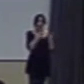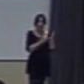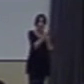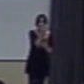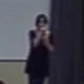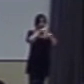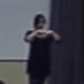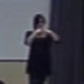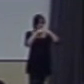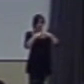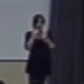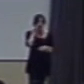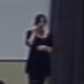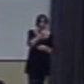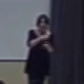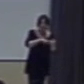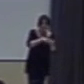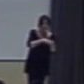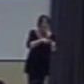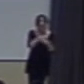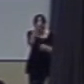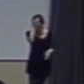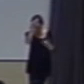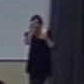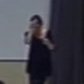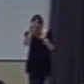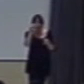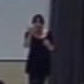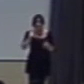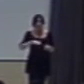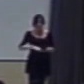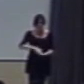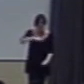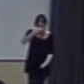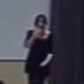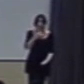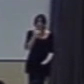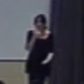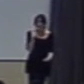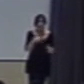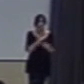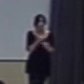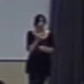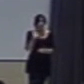la reflexió, la mirada crítica. Els joves que han crescut ja amb aquesta tecnologia a